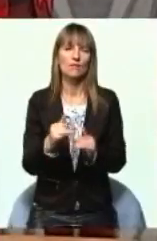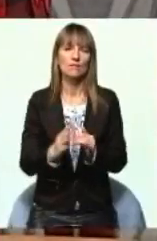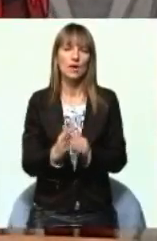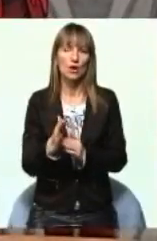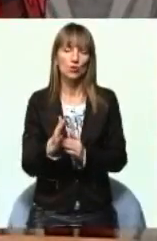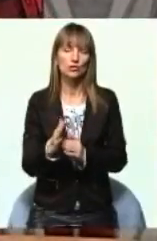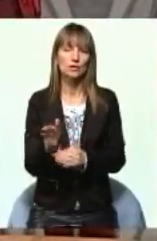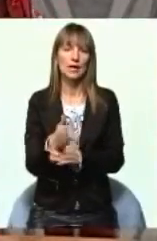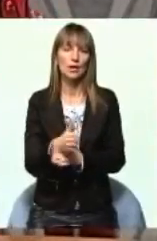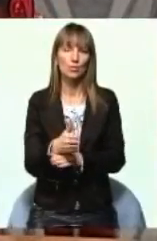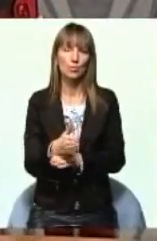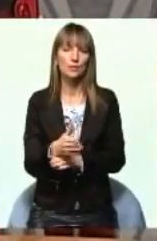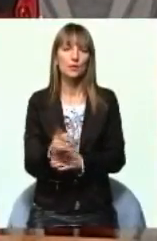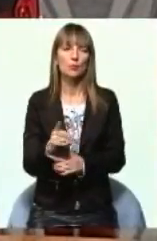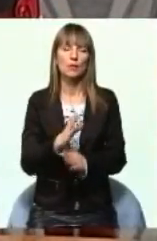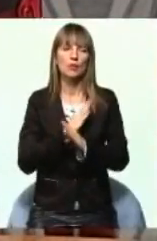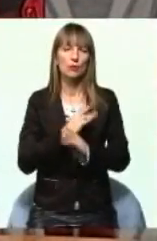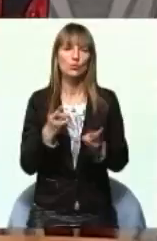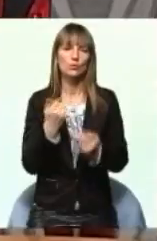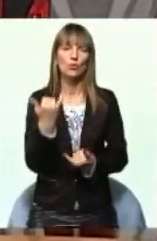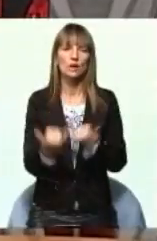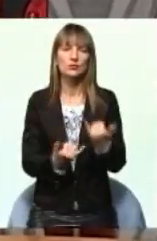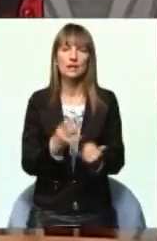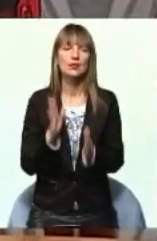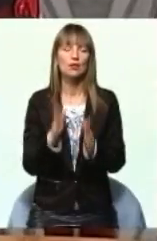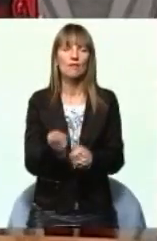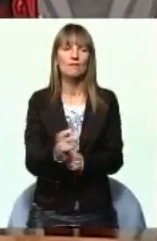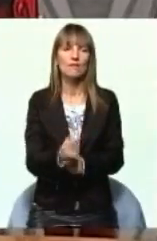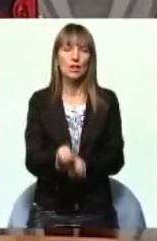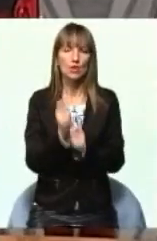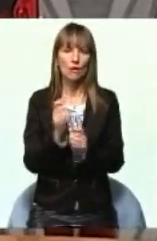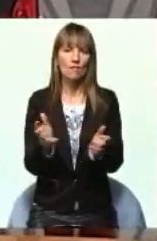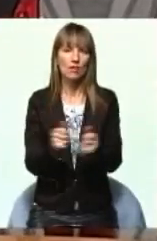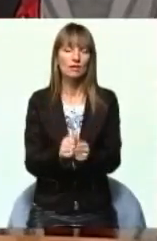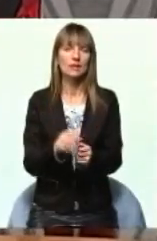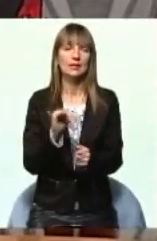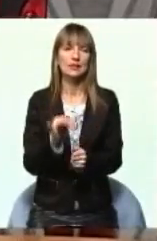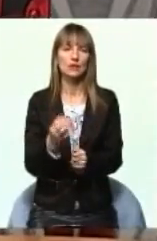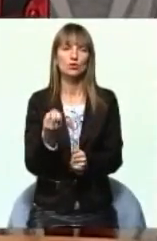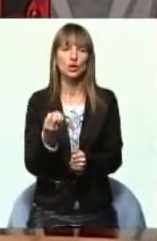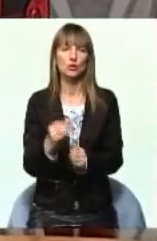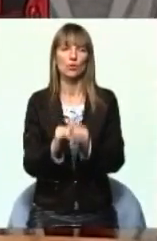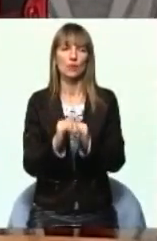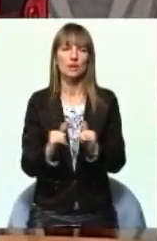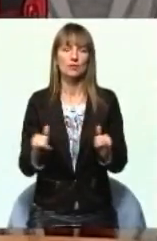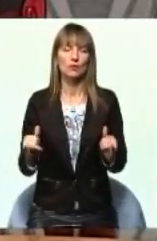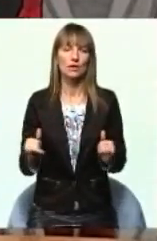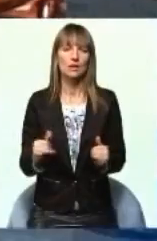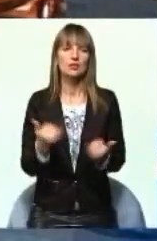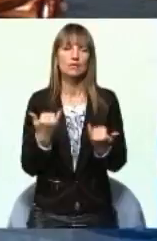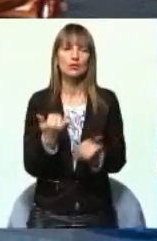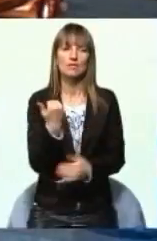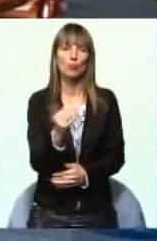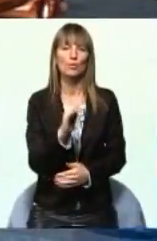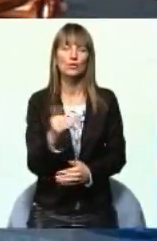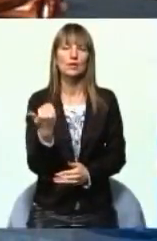вона не вимирала, ми мусимо про неї піклуватися. І не тільки виловлювати, а і власноруч її розводити. Ну а на сьогодні ми з вами